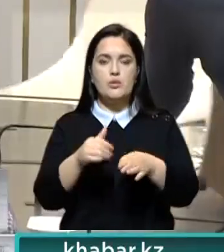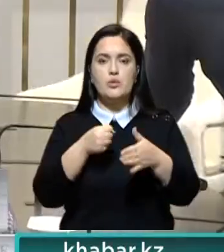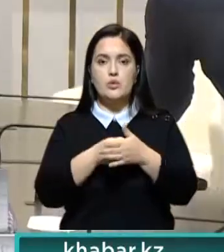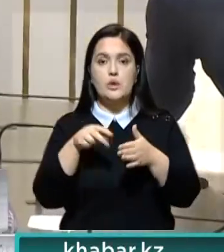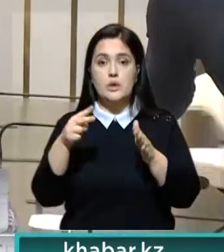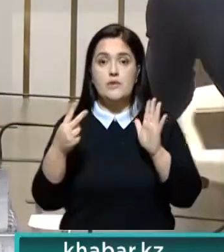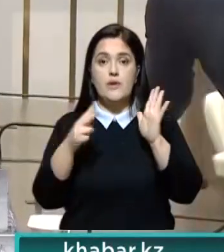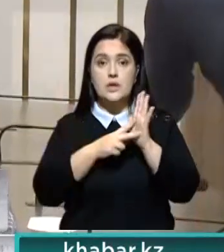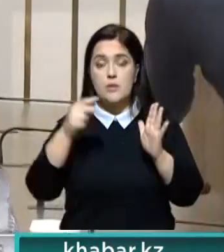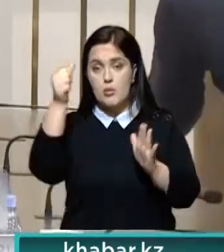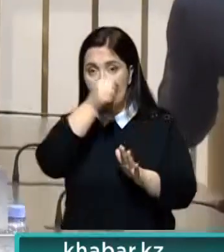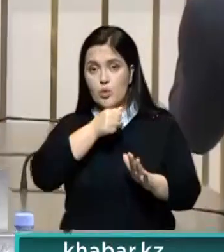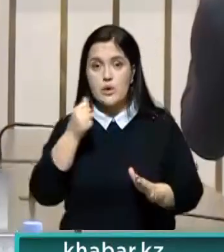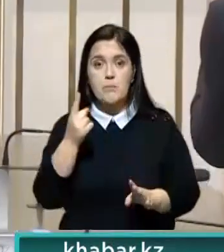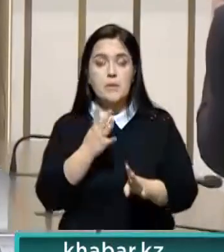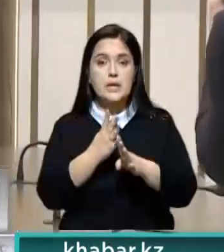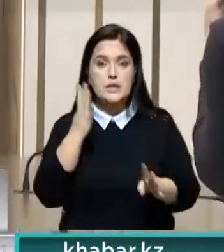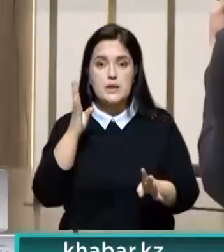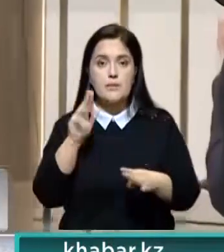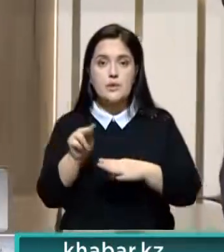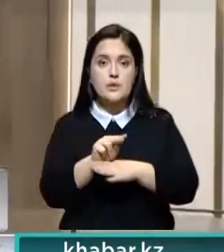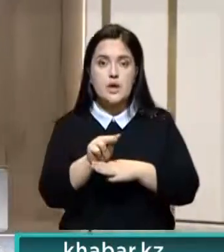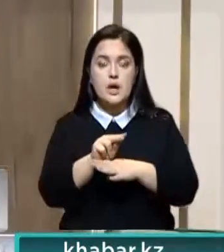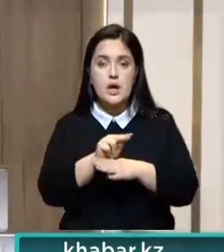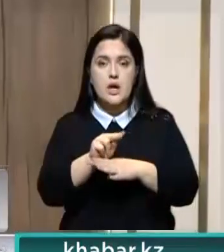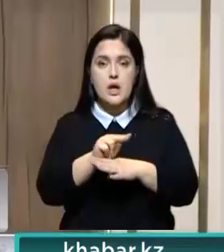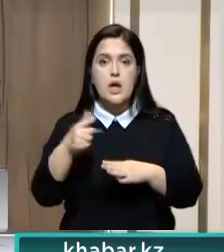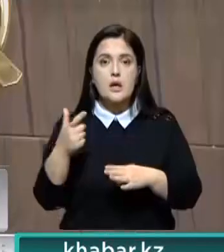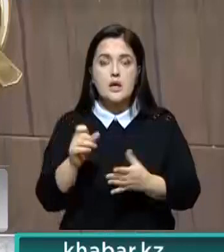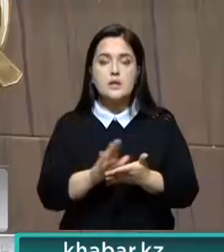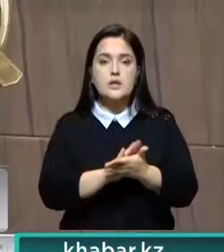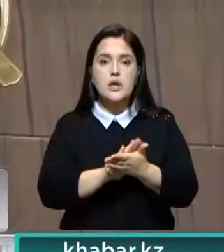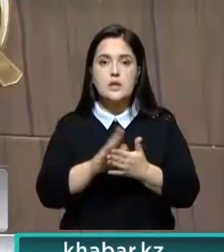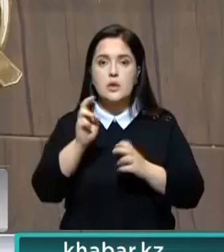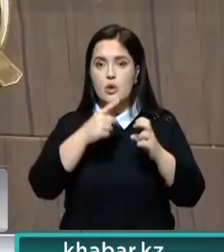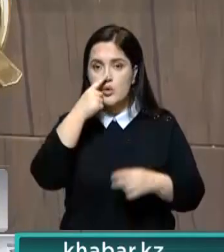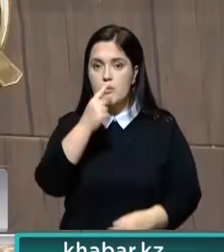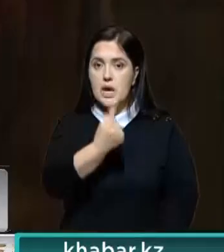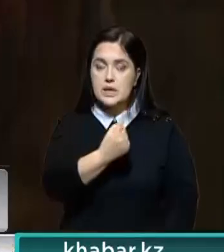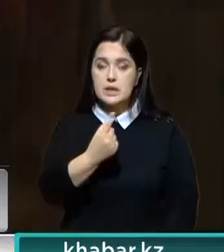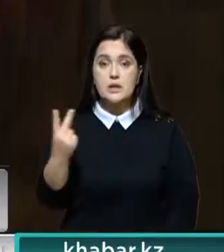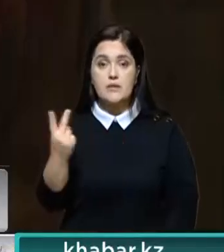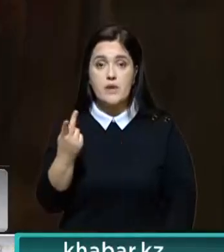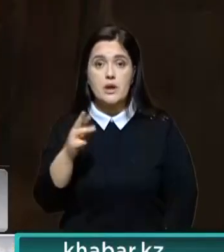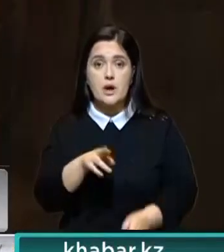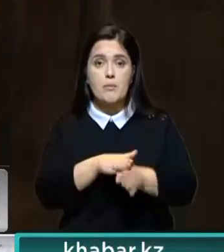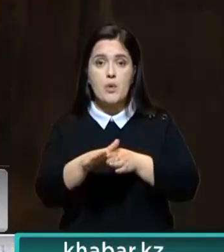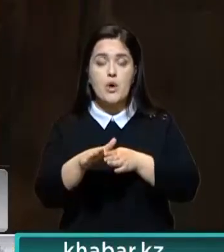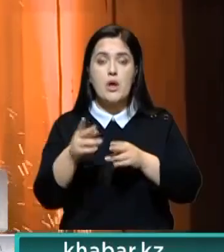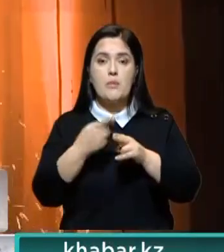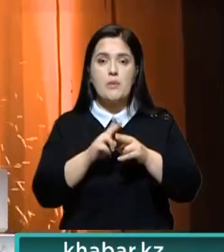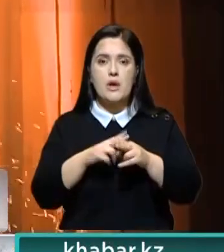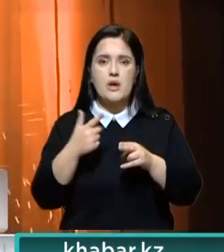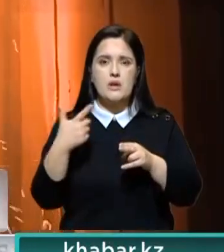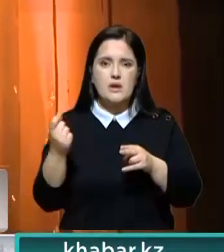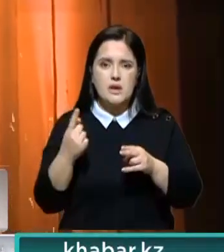2027 года. Одна из первостепенных – модернизация газоочистных сооружений цехов номер 1 и 2. А для полной утилизации ферросплавного газа